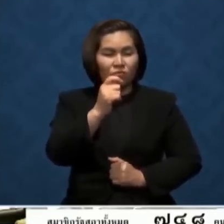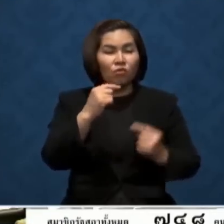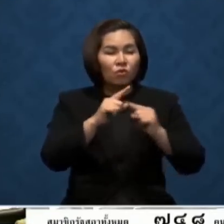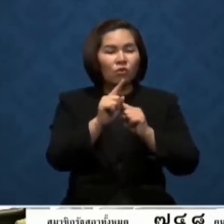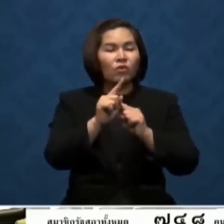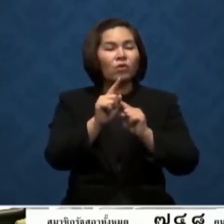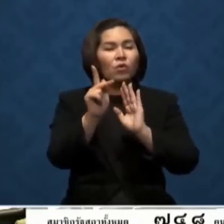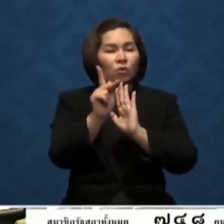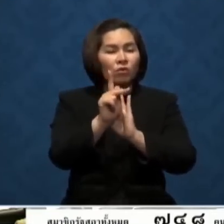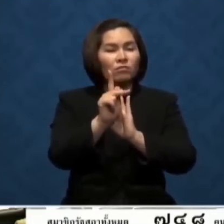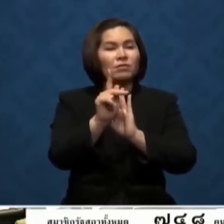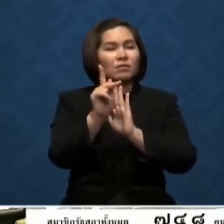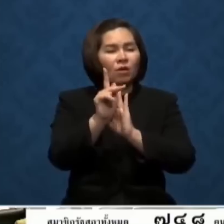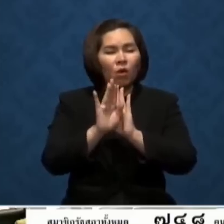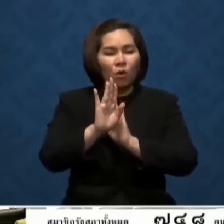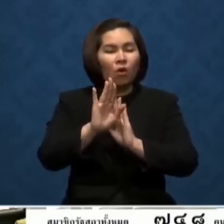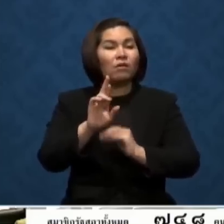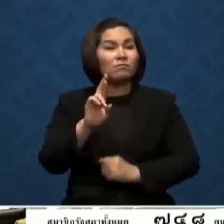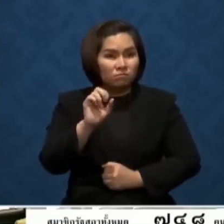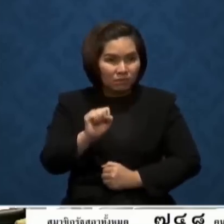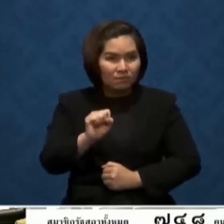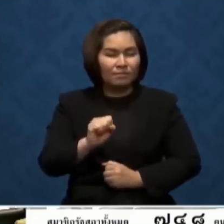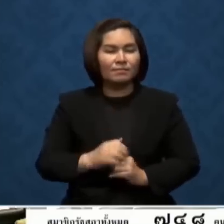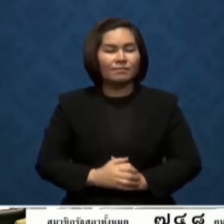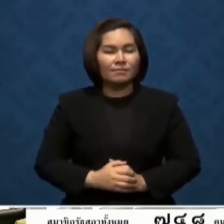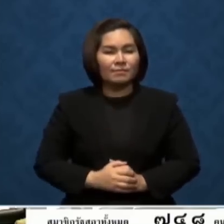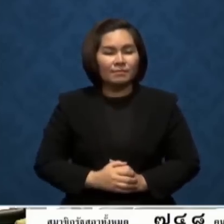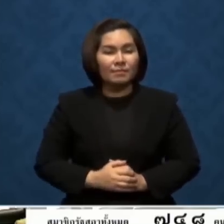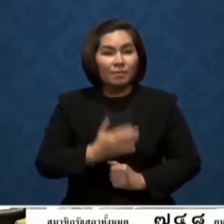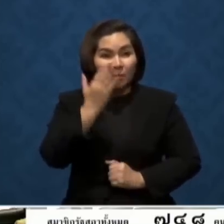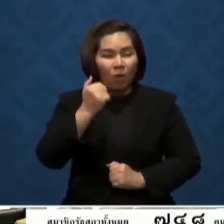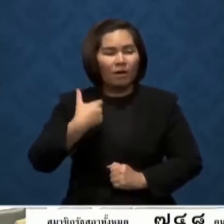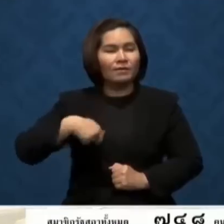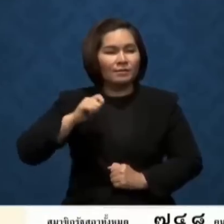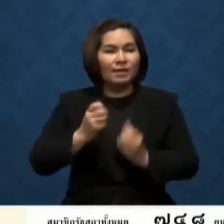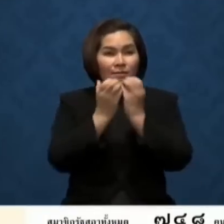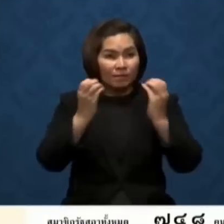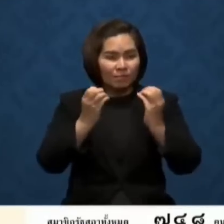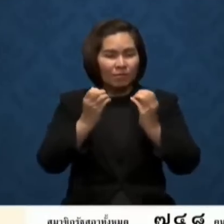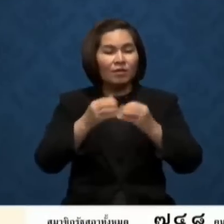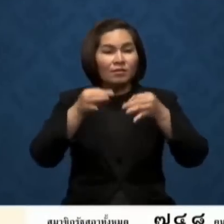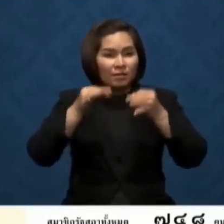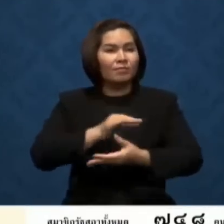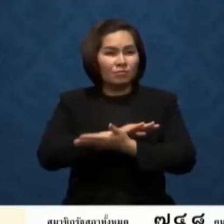กาของสภาครับเมื่อมี คำวินิจฉัยของศาลมาถึงสภาท่